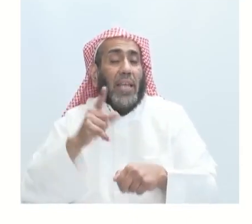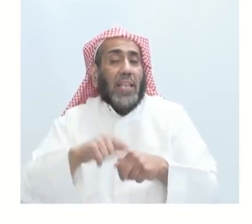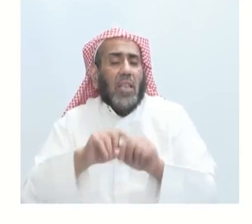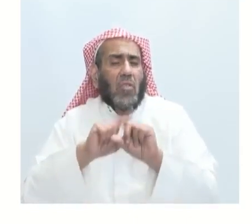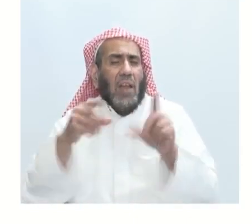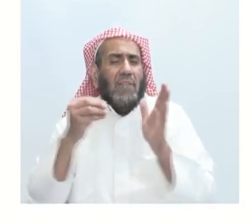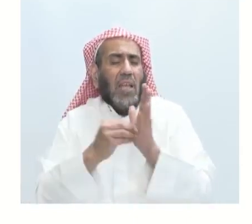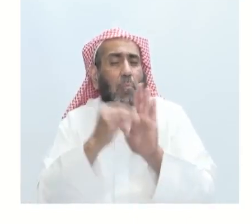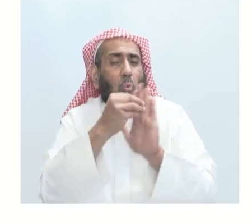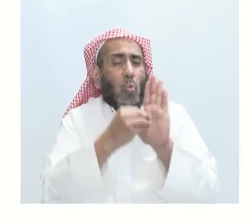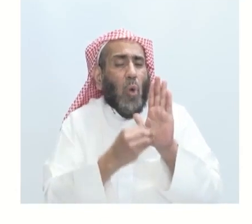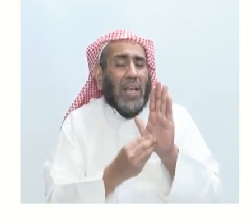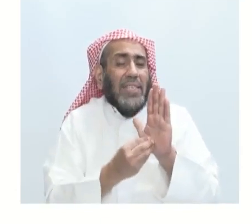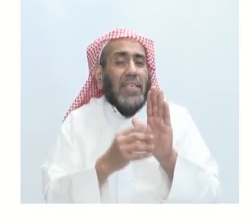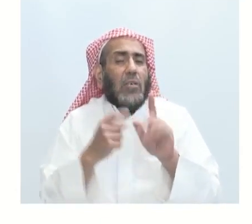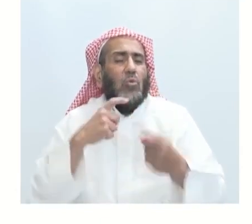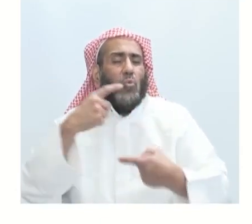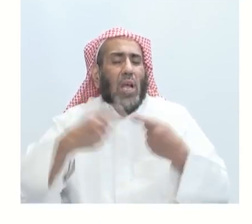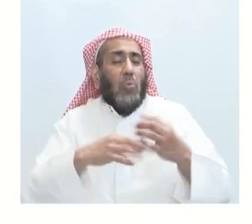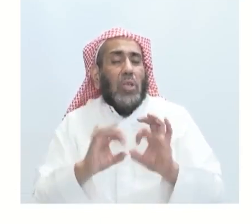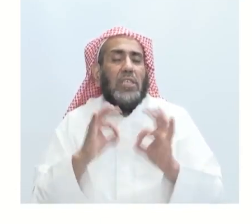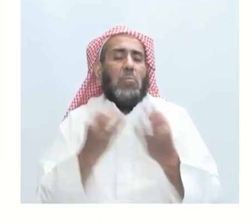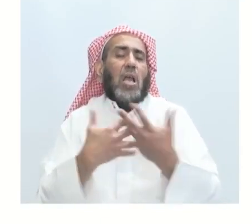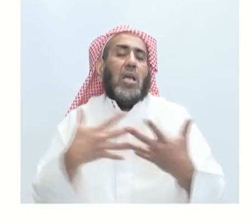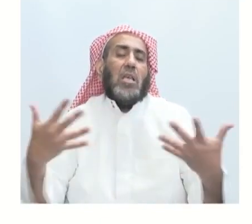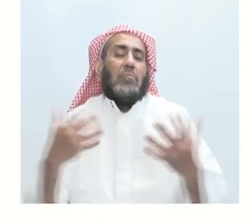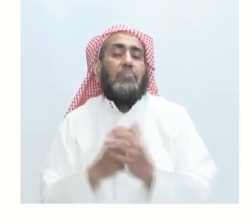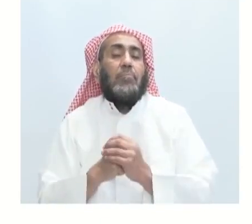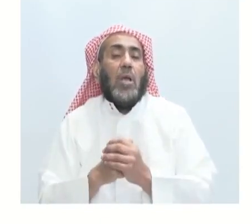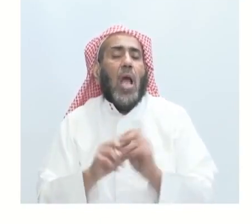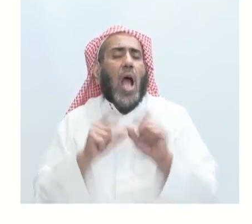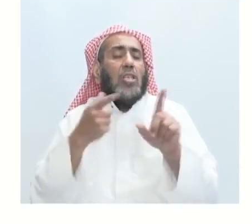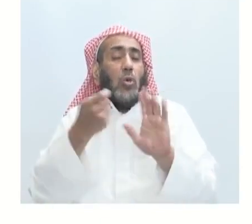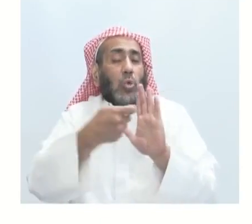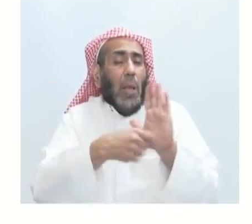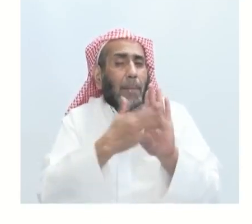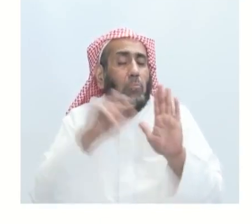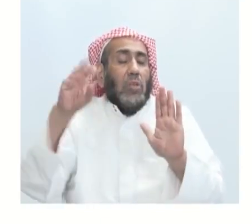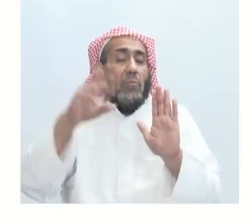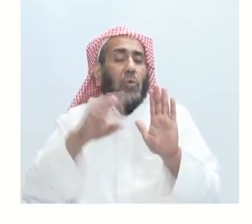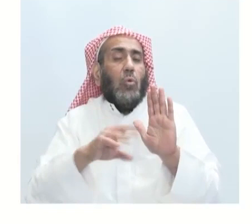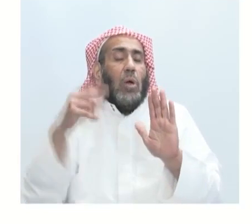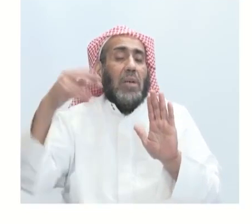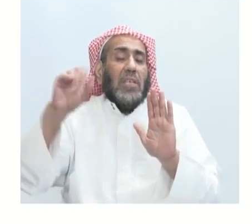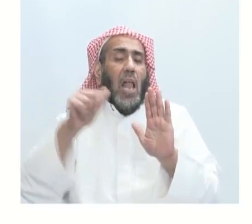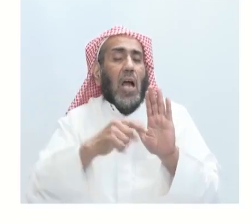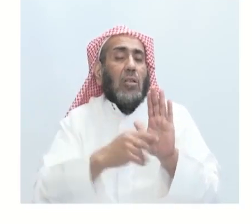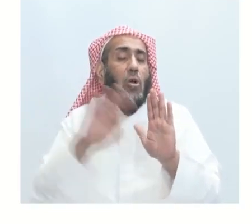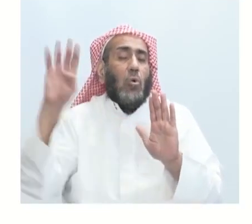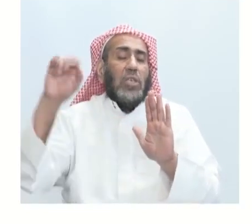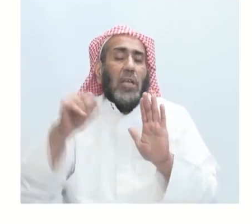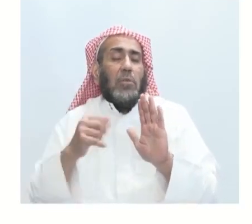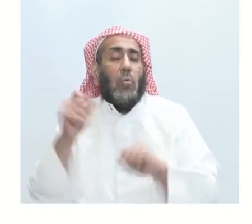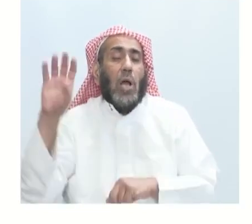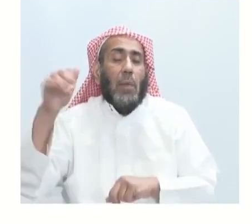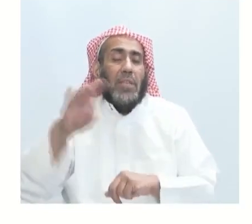ظهرت فيها موضوعات وتنا انها تناقش موضوعات وقضايا اجتماعيه كثيره اشهر كتاب هذه المقاله مصطفى المنفلوطي وعباس العقاد وشكيب ارسلان